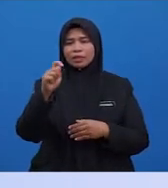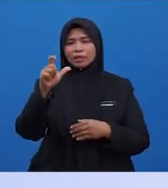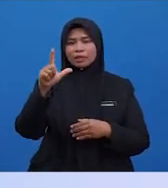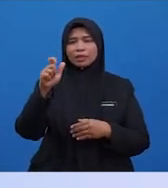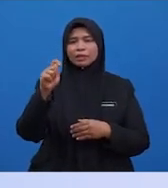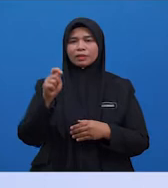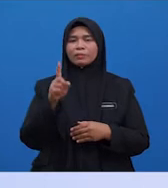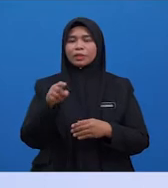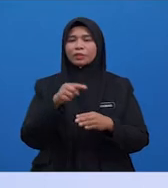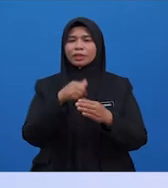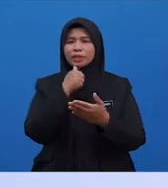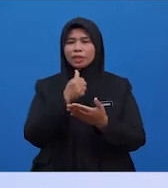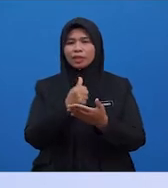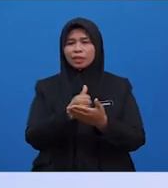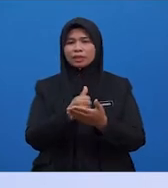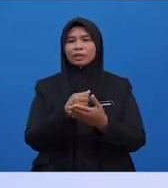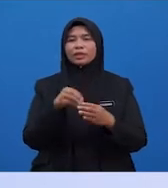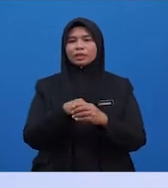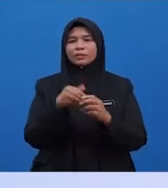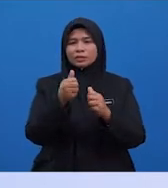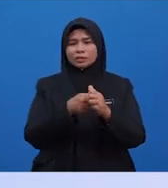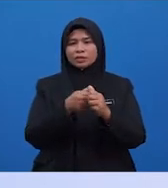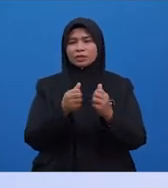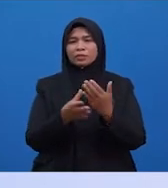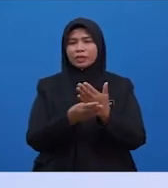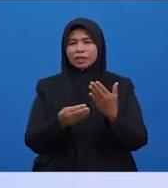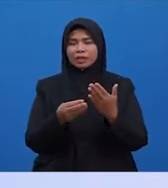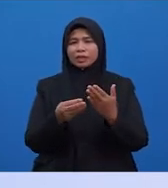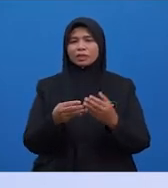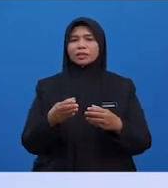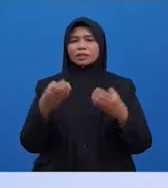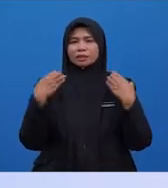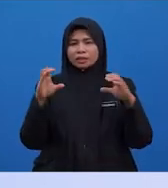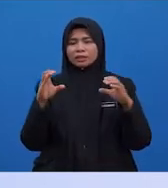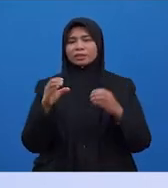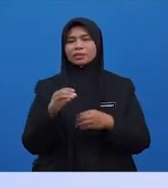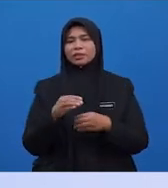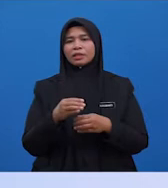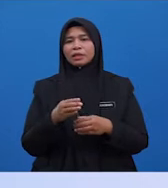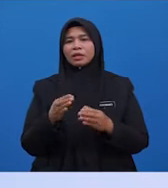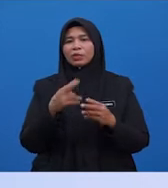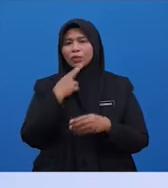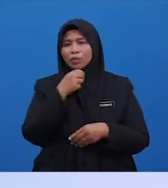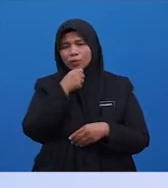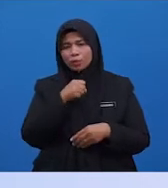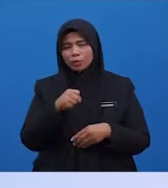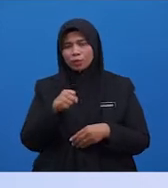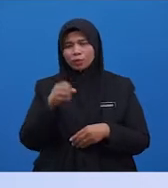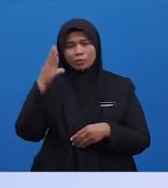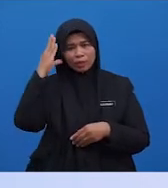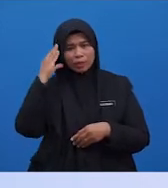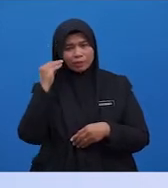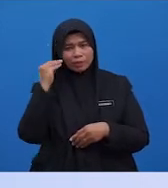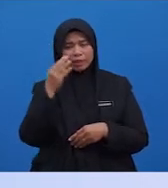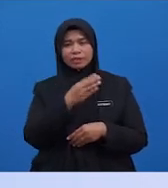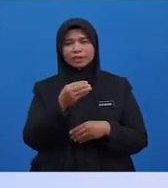kemahiran, tahap kecergasan dan faktor lain seperti berat badan, ketinggian, umur, pengalaman